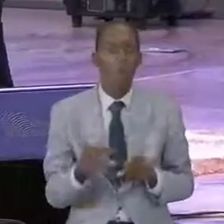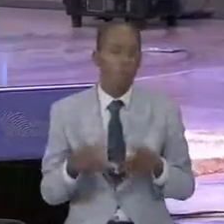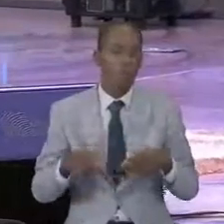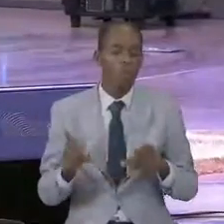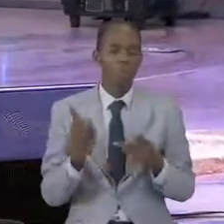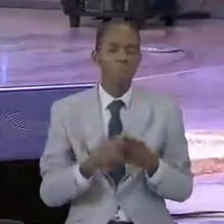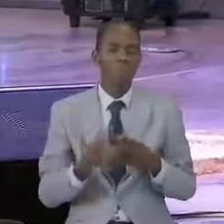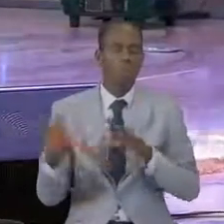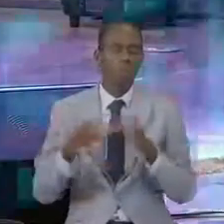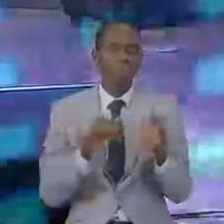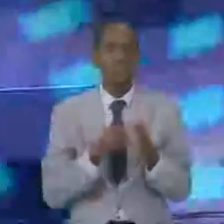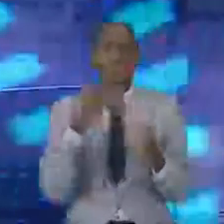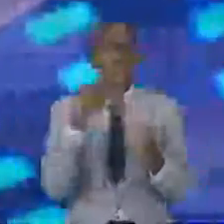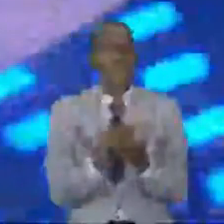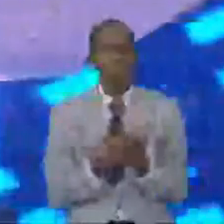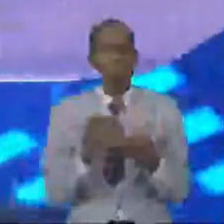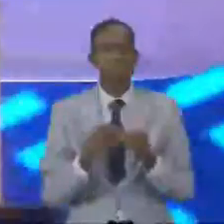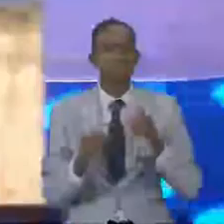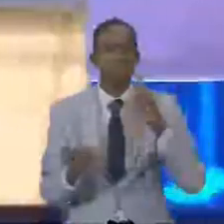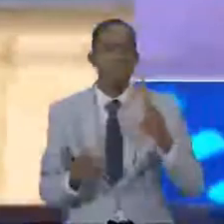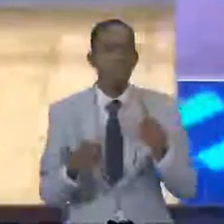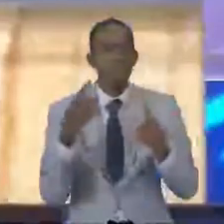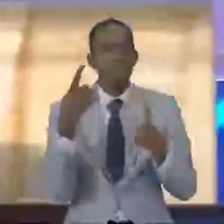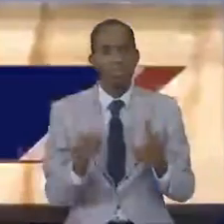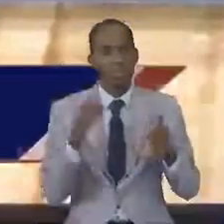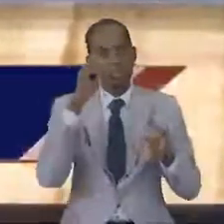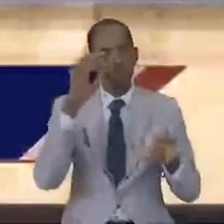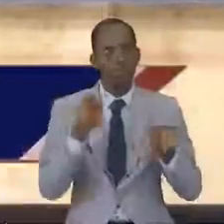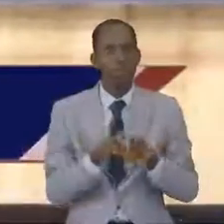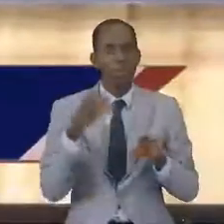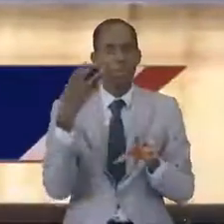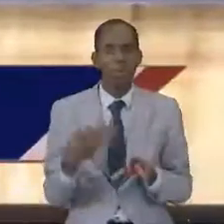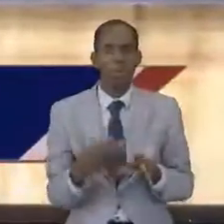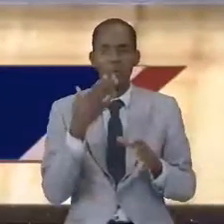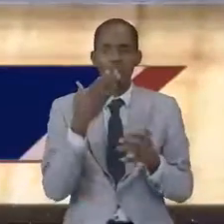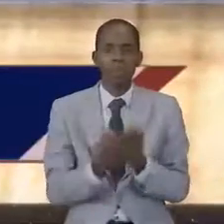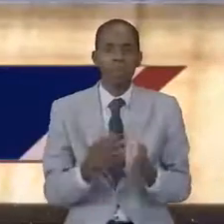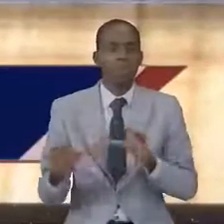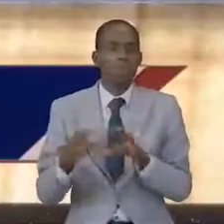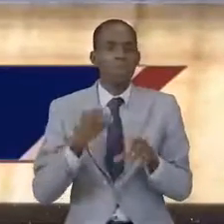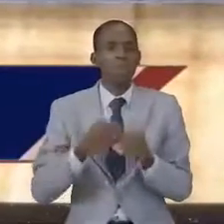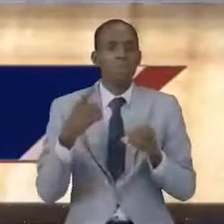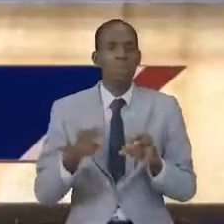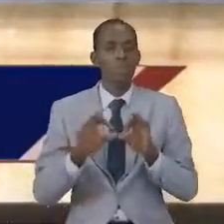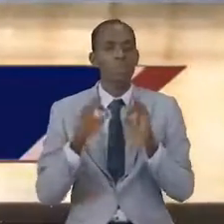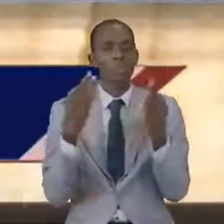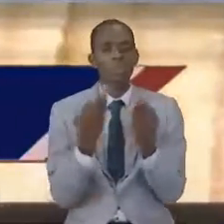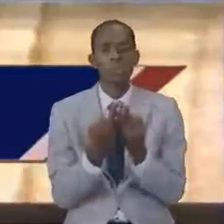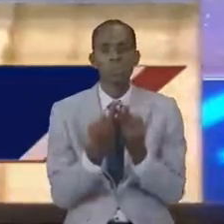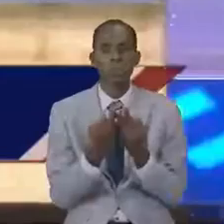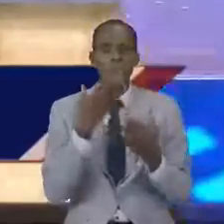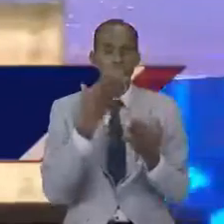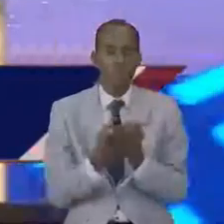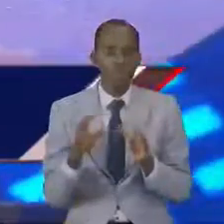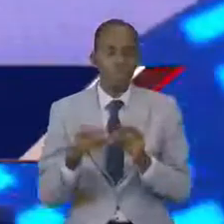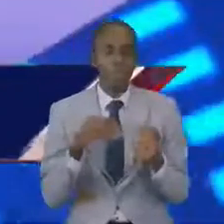voyons le premier élément c'est quoi c'est c'est l'alliance de fer le bien dans